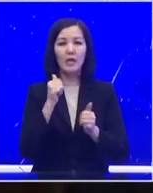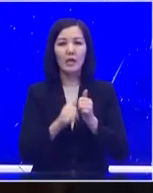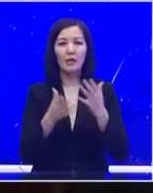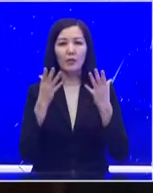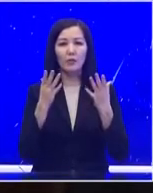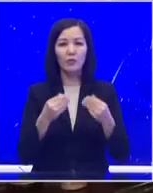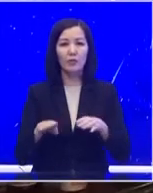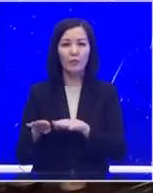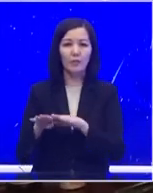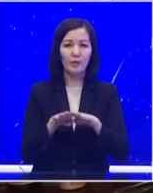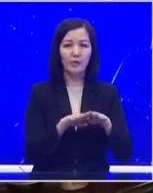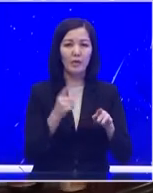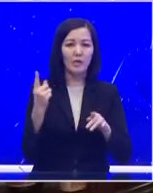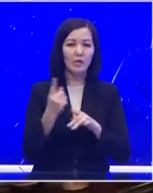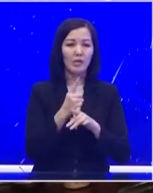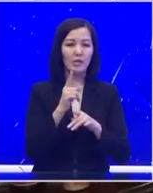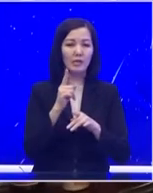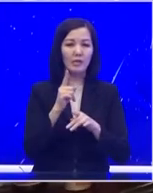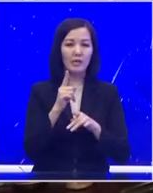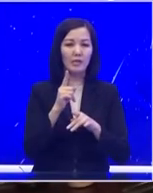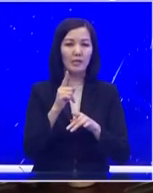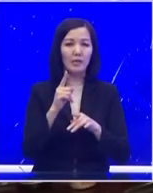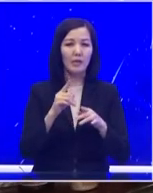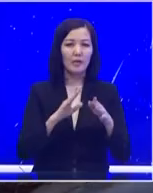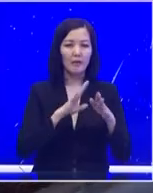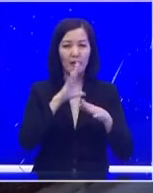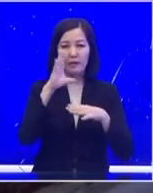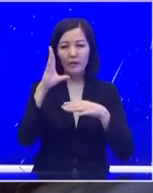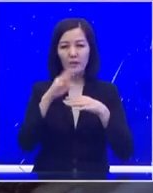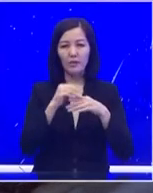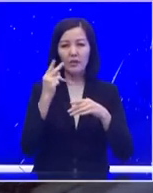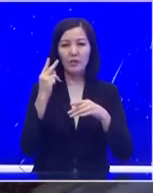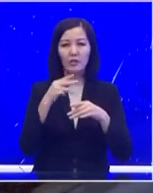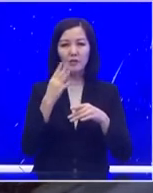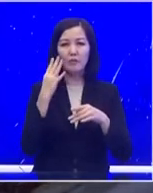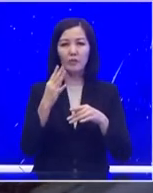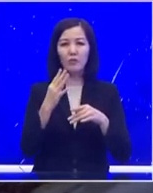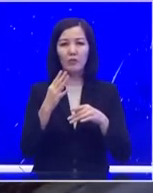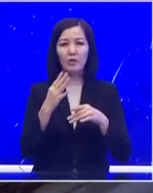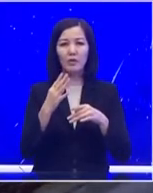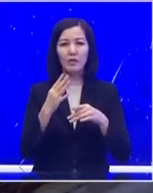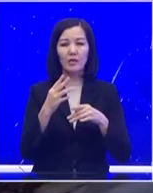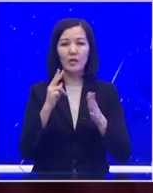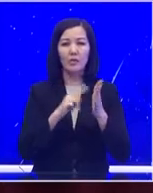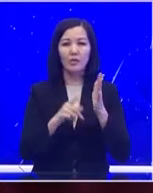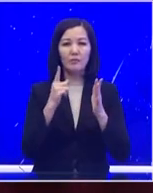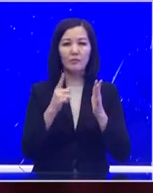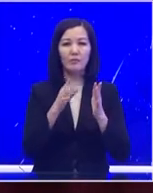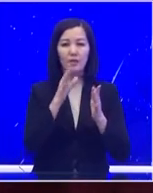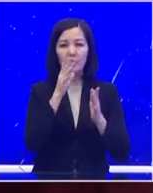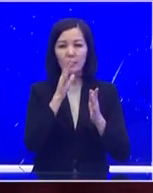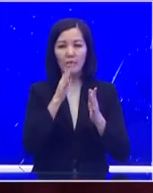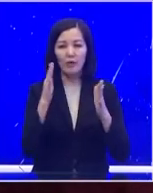бір-біріне ұқсас. Жалғыз басты зейнеткер тәулігіне 24 сағат. Аптасына 7 күн бойы 4 қабырға ішінде. 71 жастағы